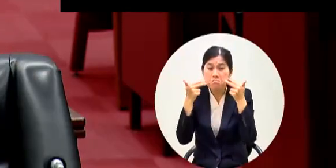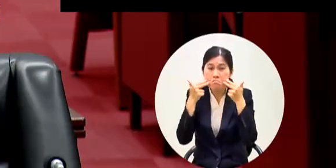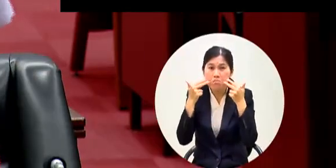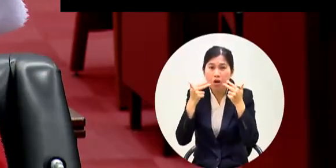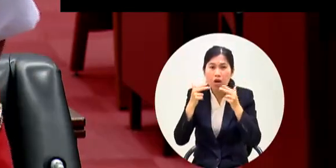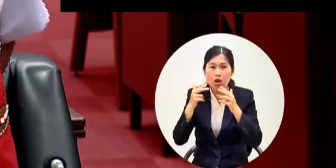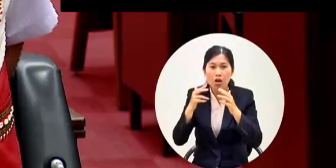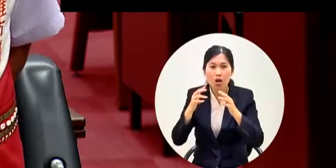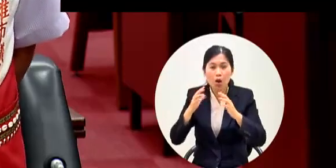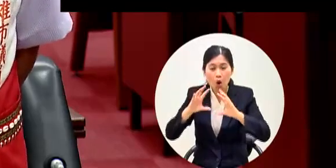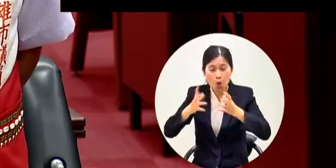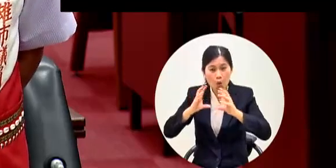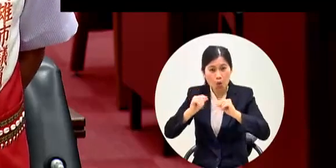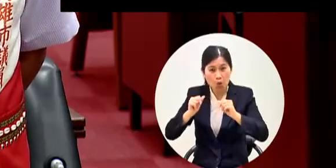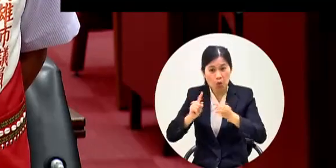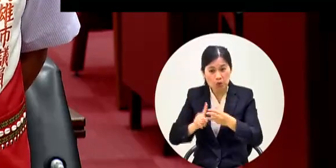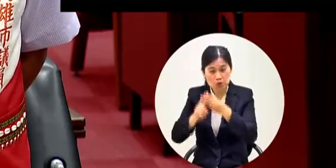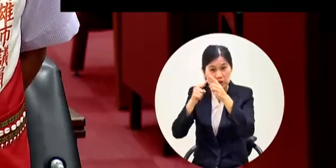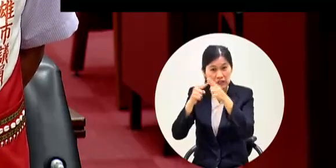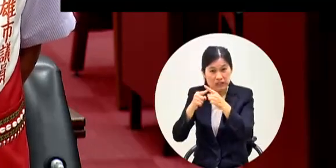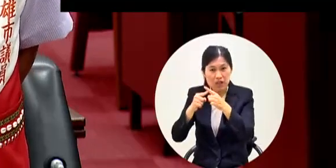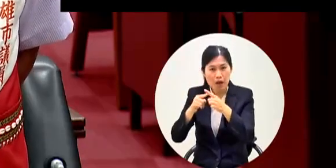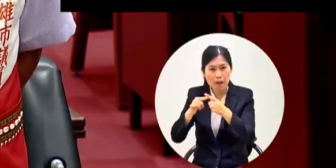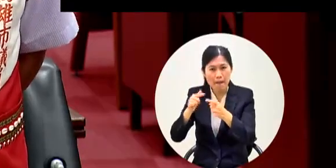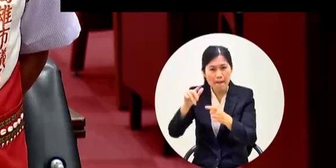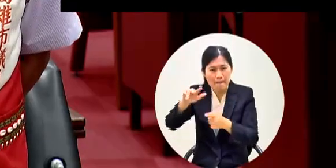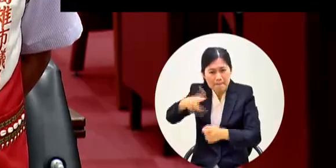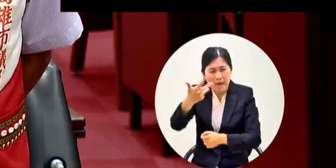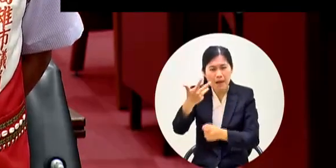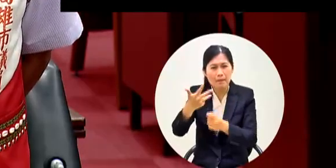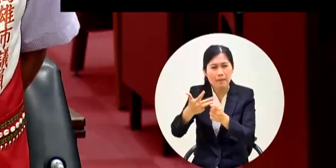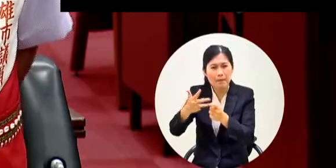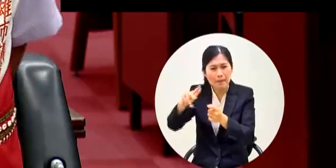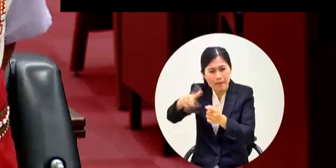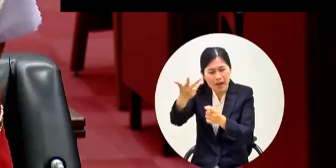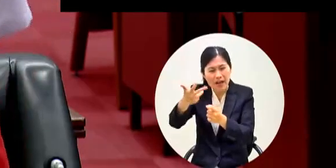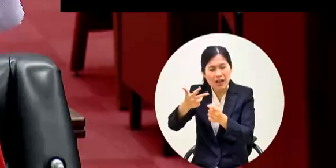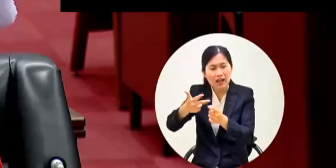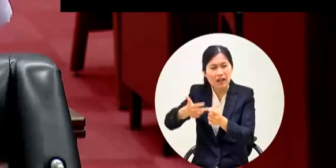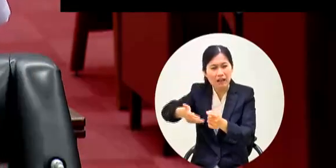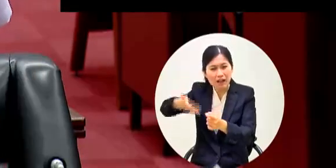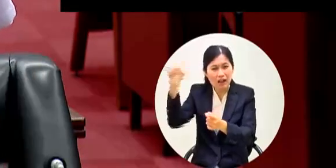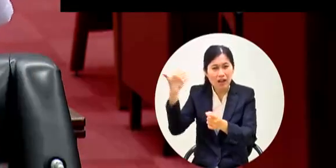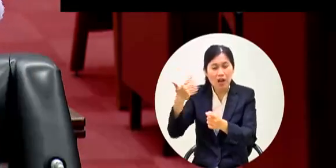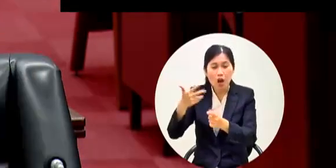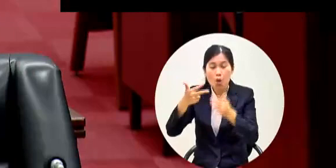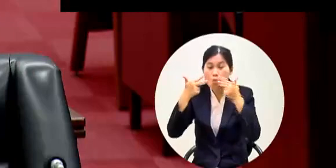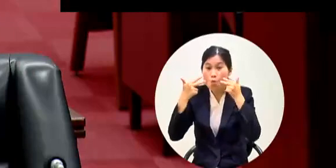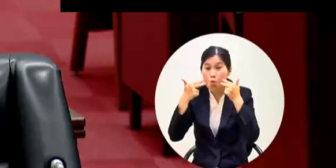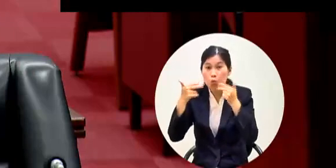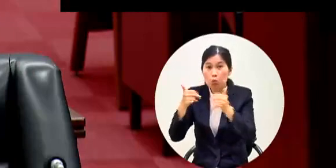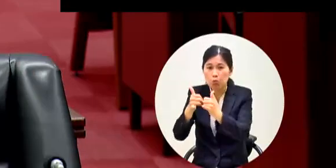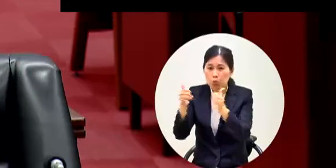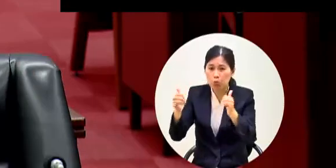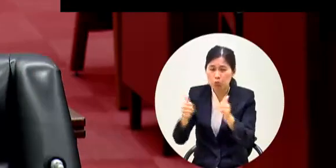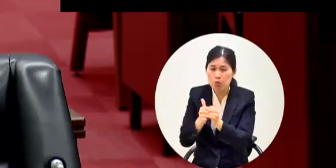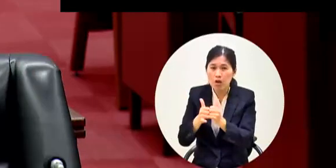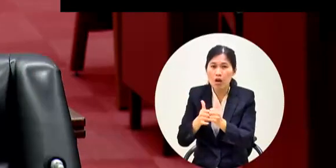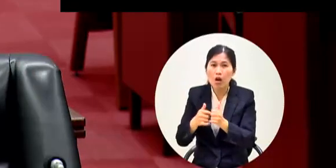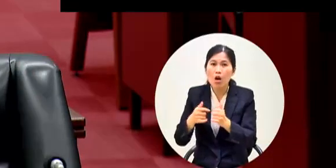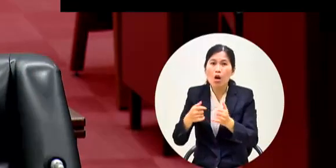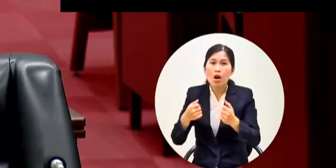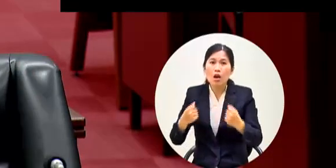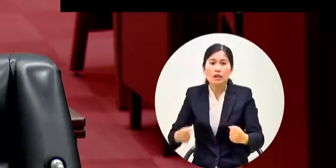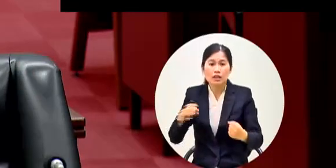既然违反山坡地可以盖民宿，他们是怎么取得